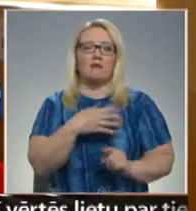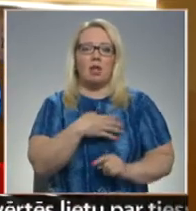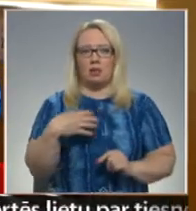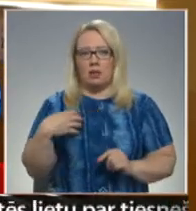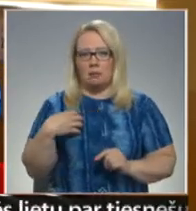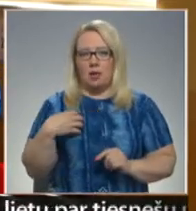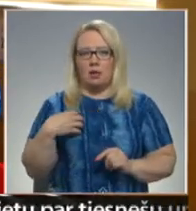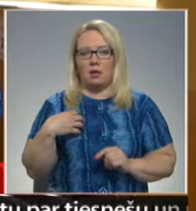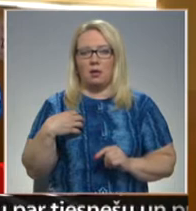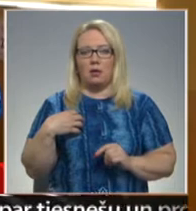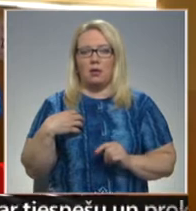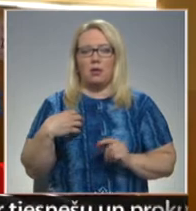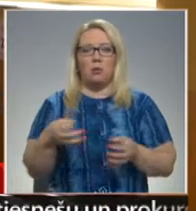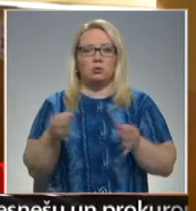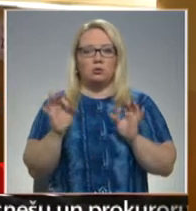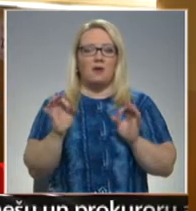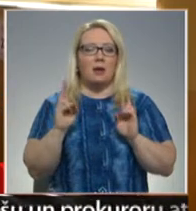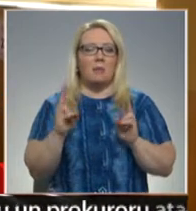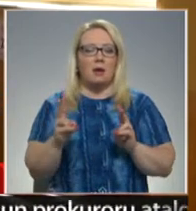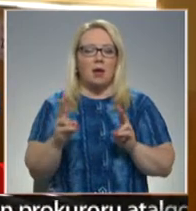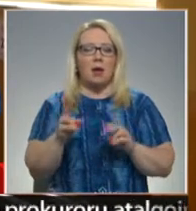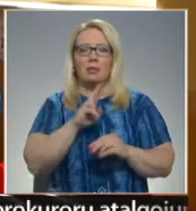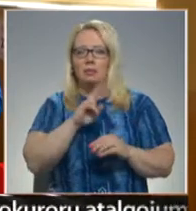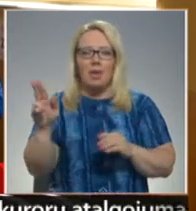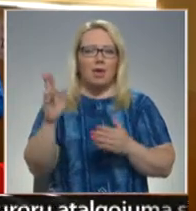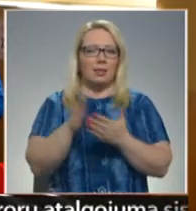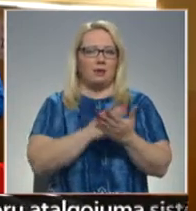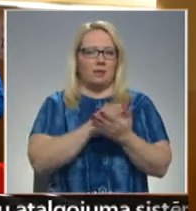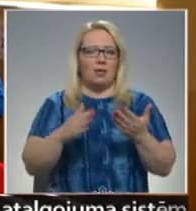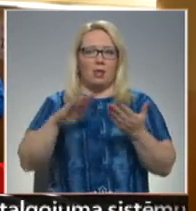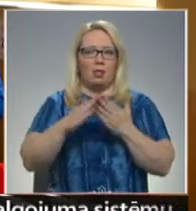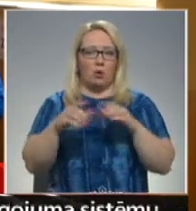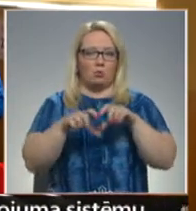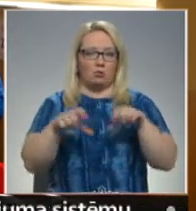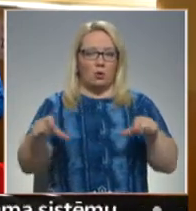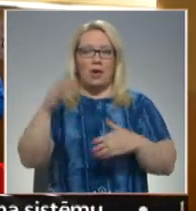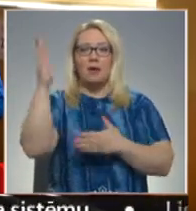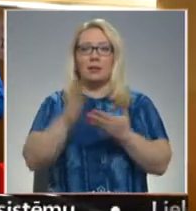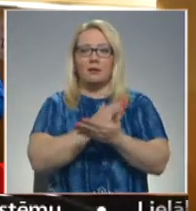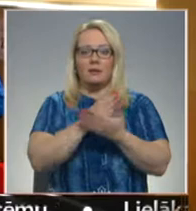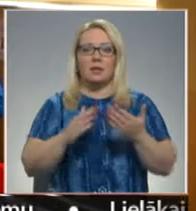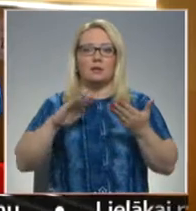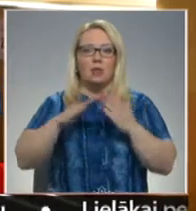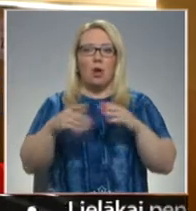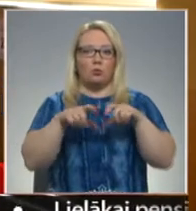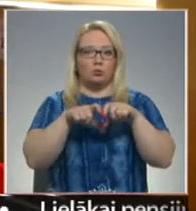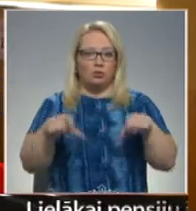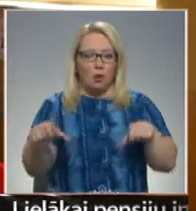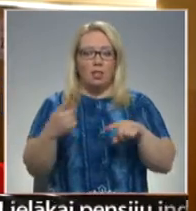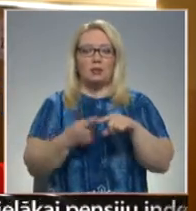valdībai uzsveram, ka nelikvidē lauku skolas. Ja likvidēs lauku skolas,